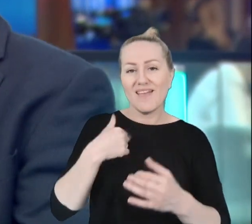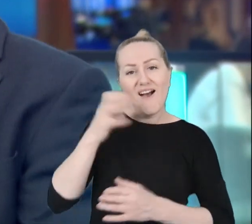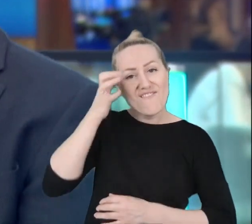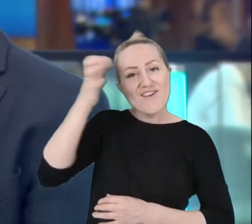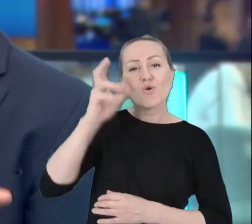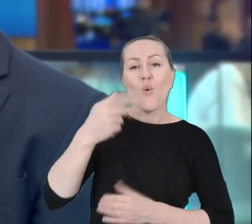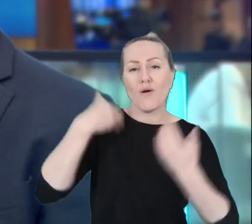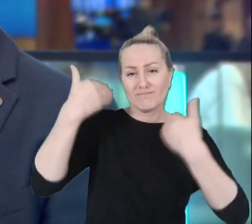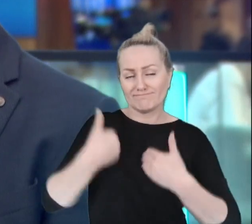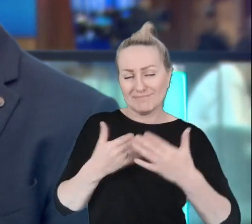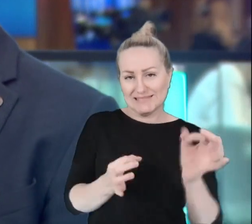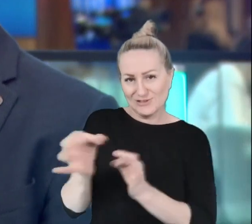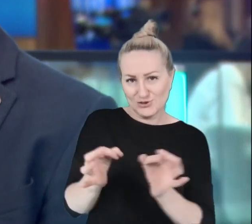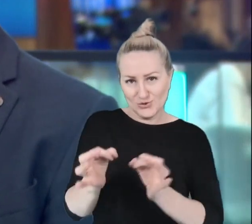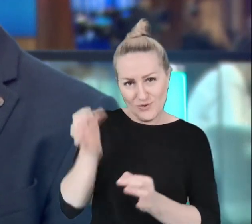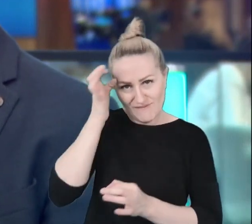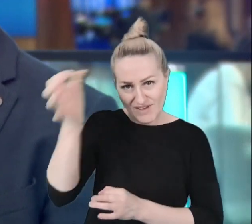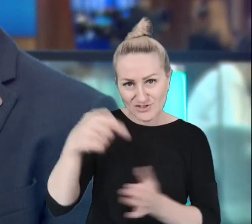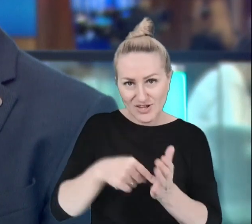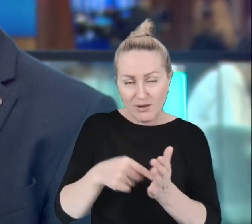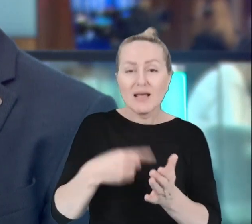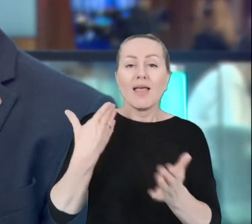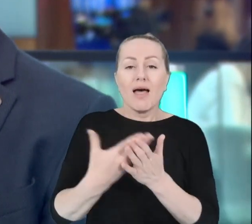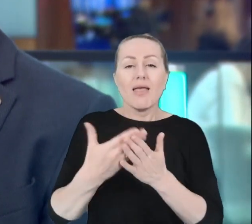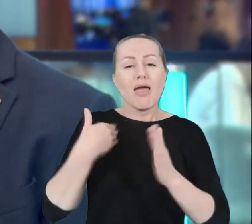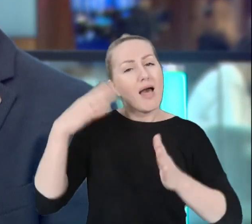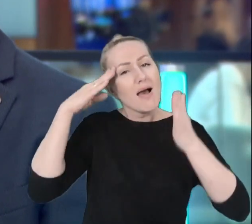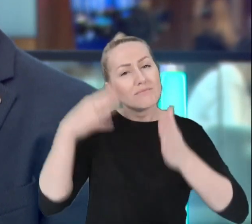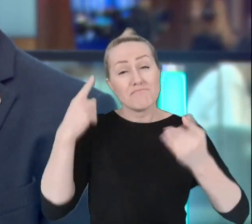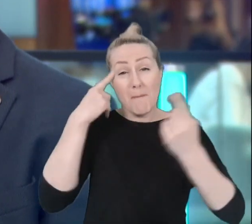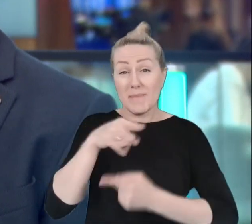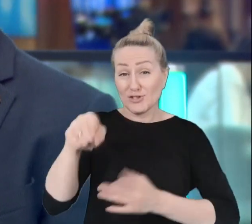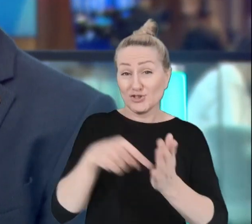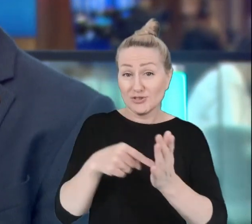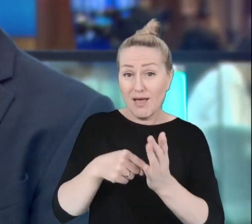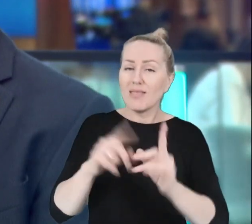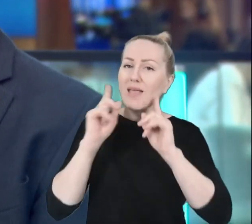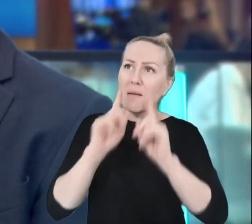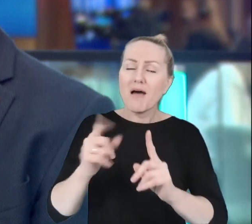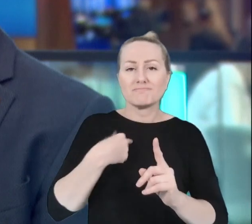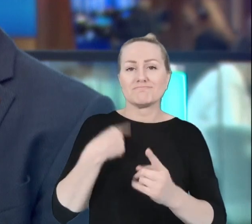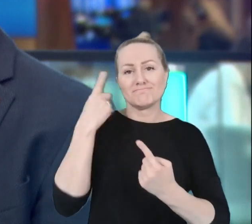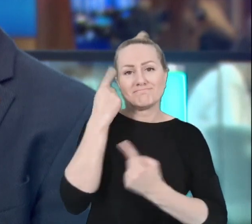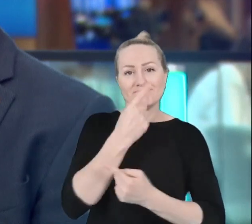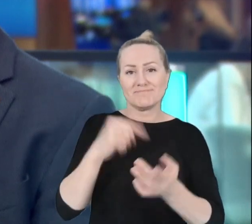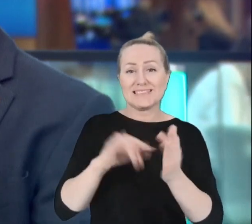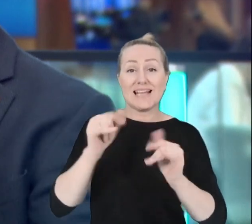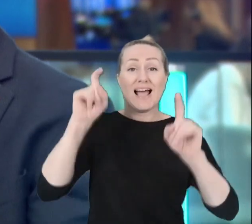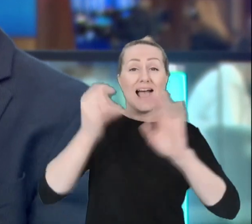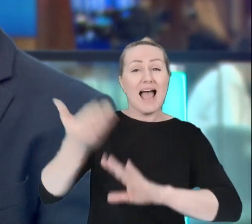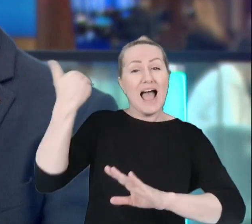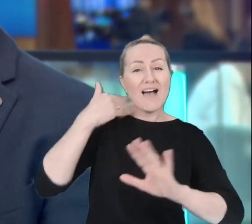się zastanawiałem nad tym zjawiskiem, o którym dzisiaj rozmawiamy, no to jak zaczynała się rewolucja przemysłowa i